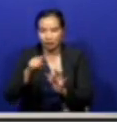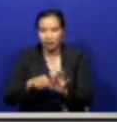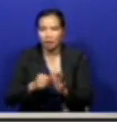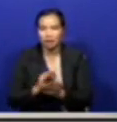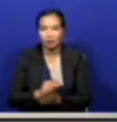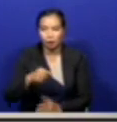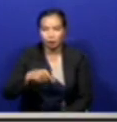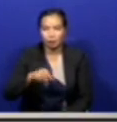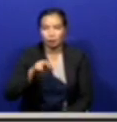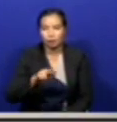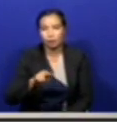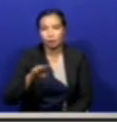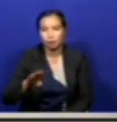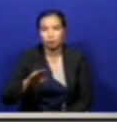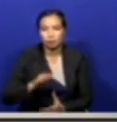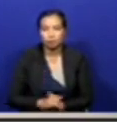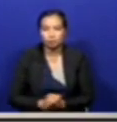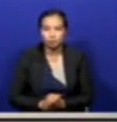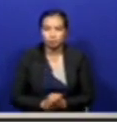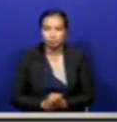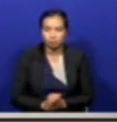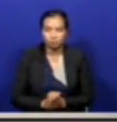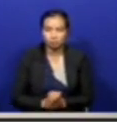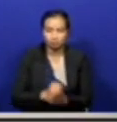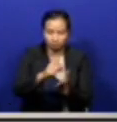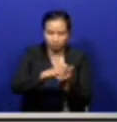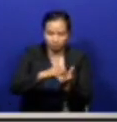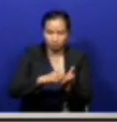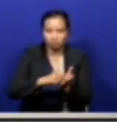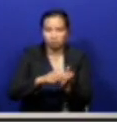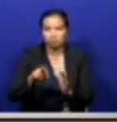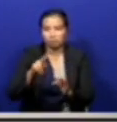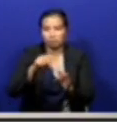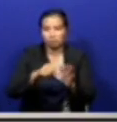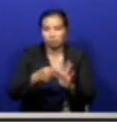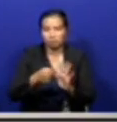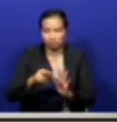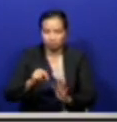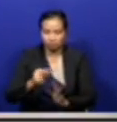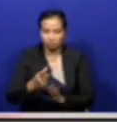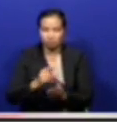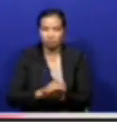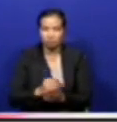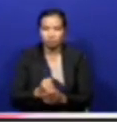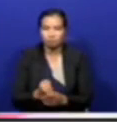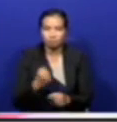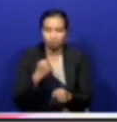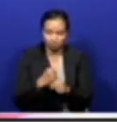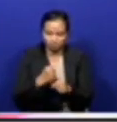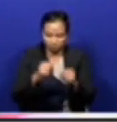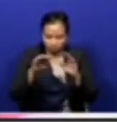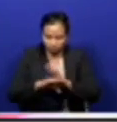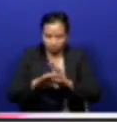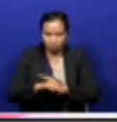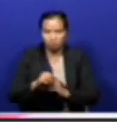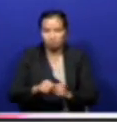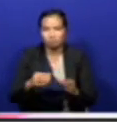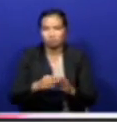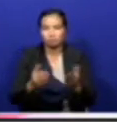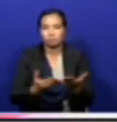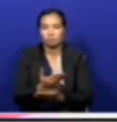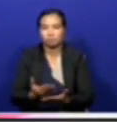ติที่มีร่างพระราชบัญญัติที่มีหลักการทำนองเดียวกันมาพิจารณาร่วม